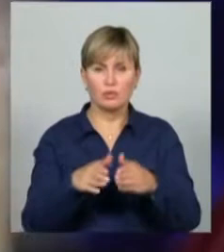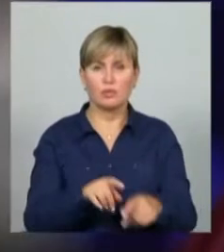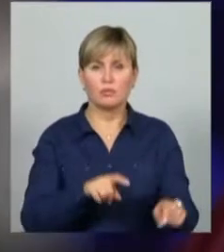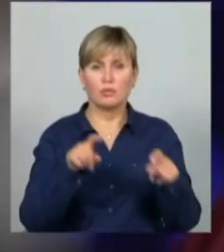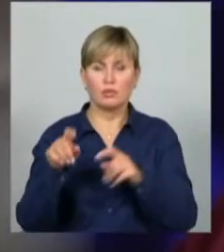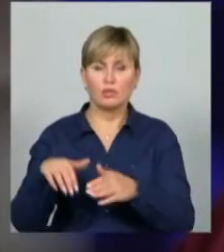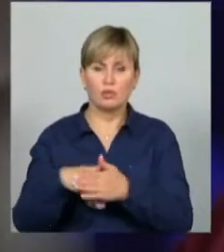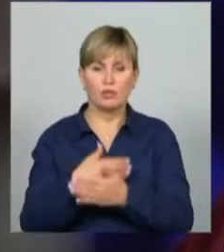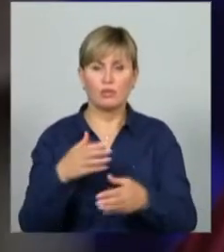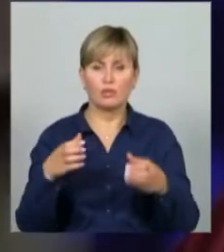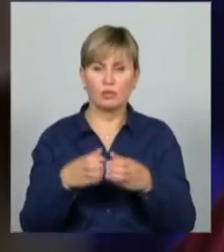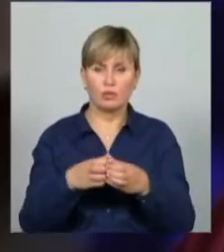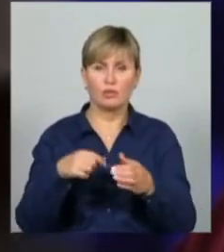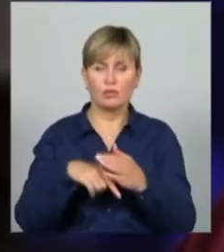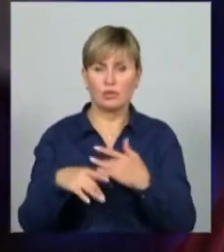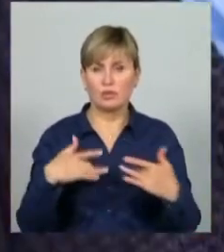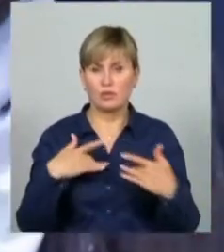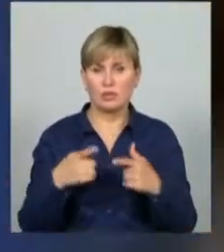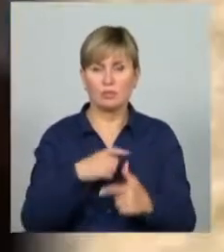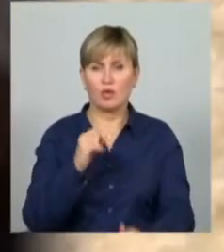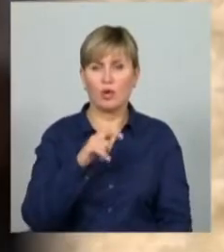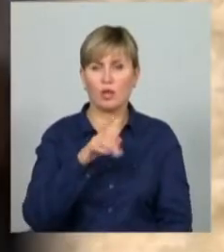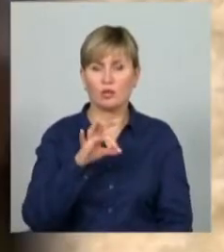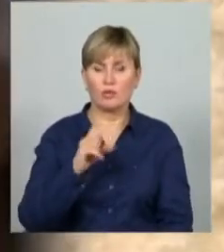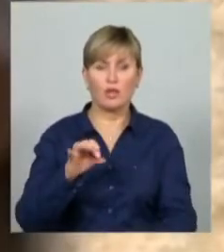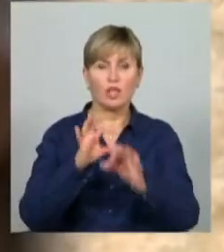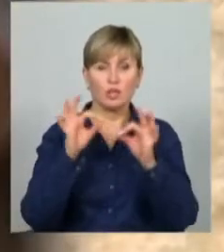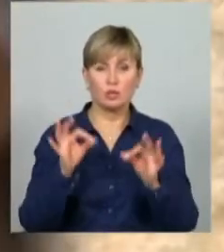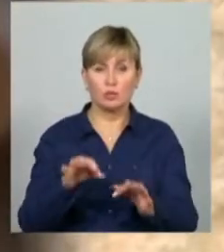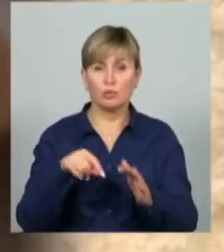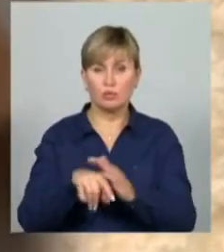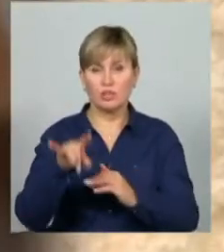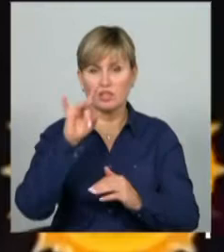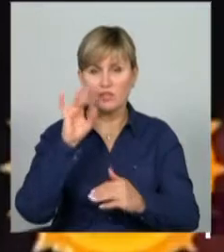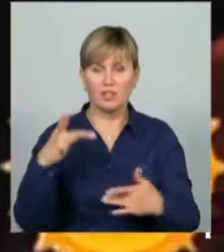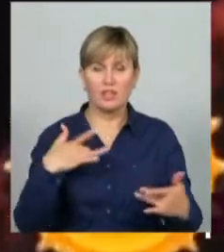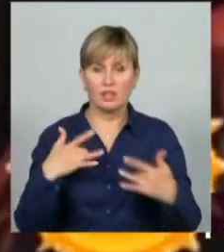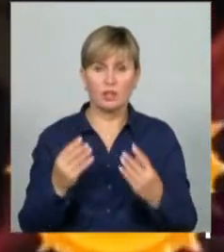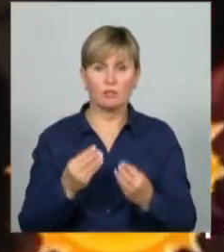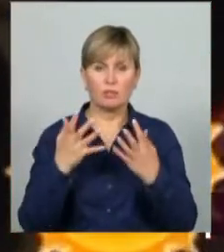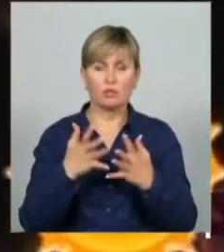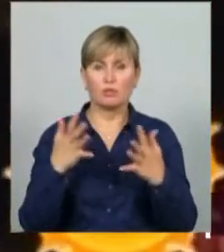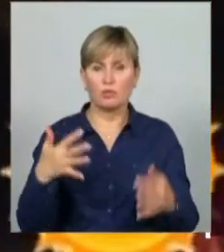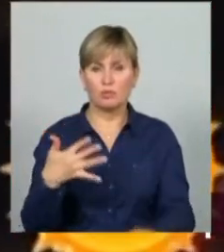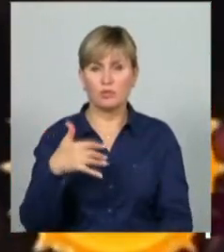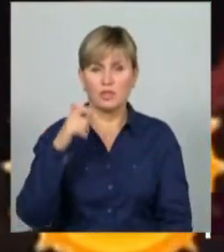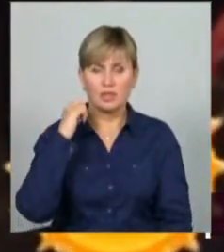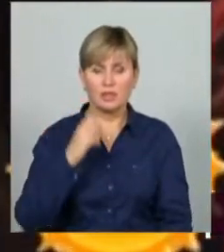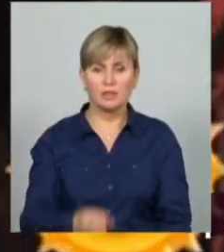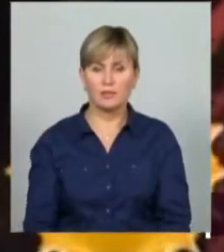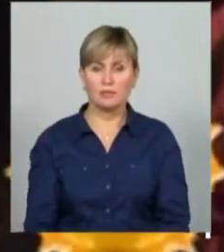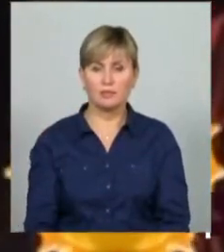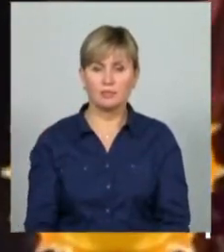в новый коллектив, в труппу театра имени Ауэзова. Искусству мельпомены известная актриса посвятила больше полувека. Чтоб твой